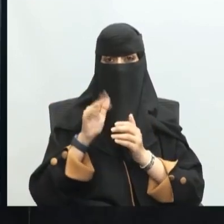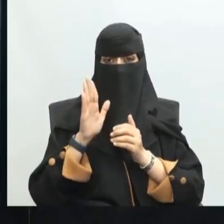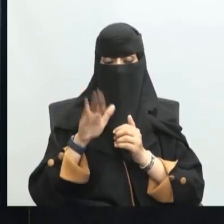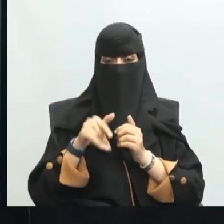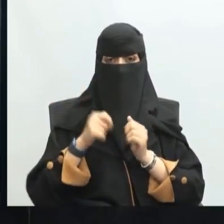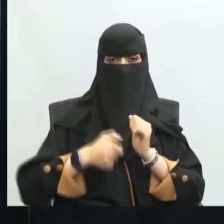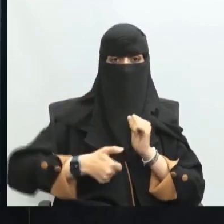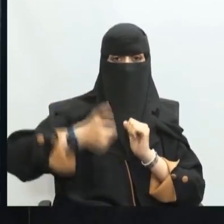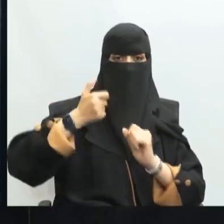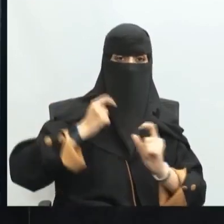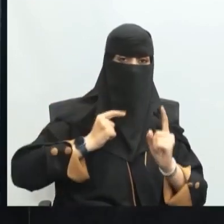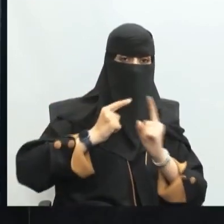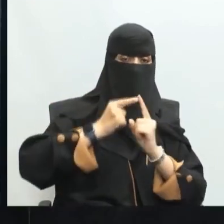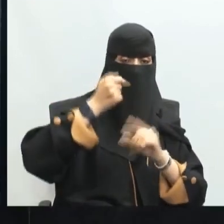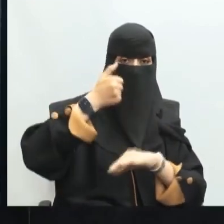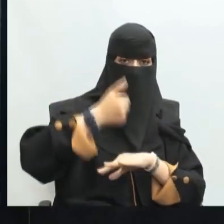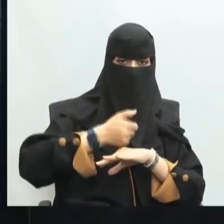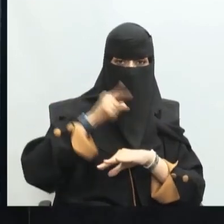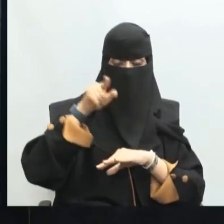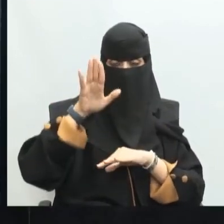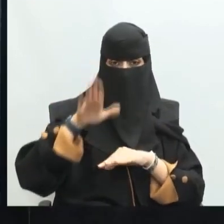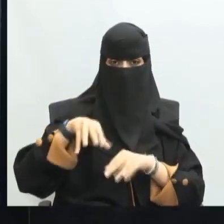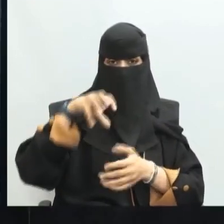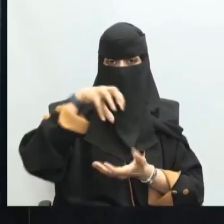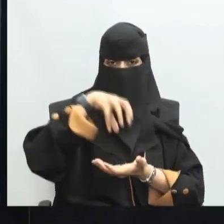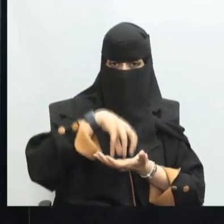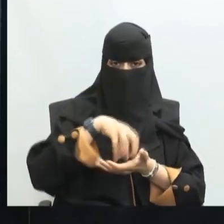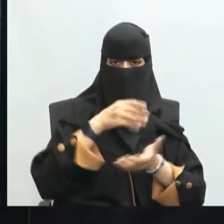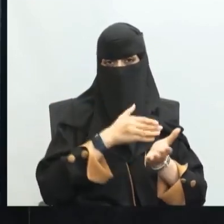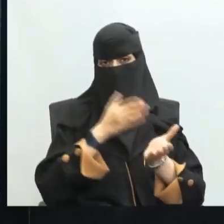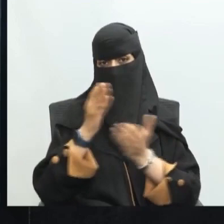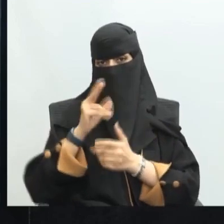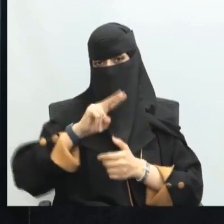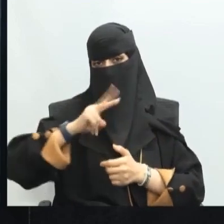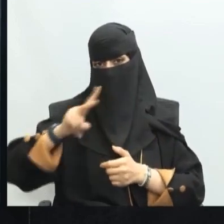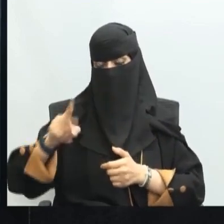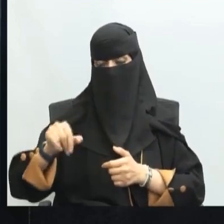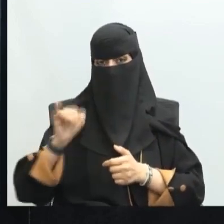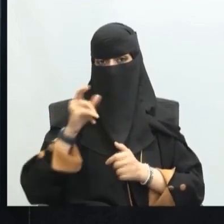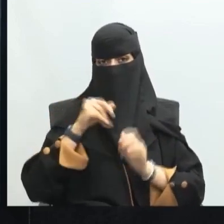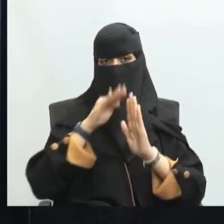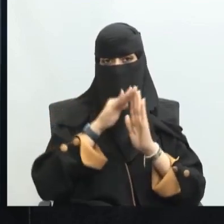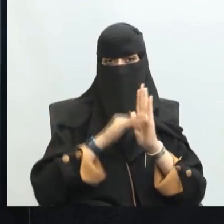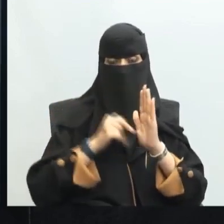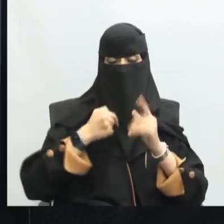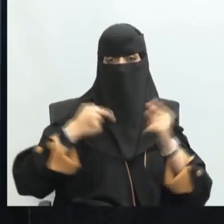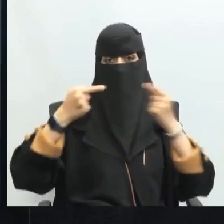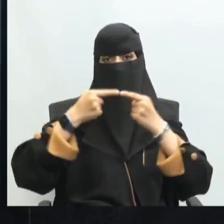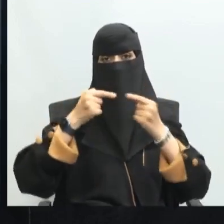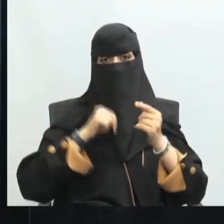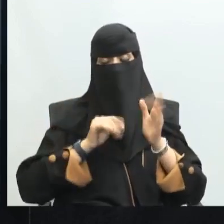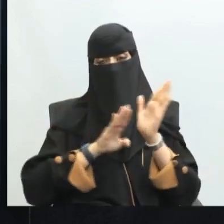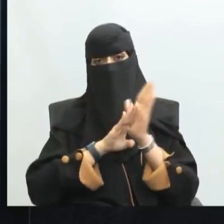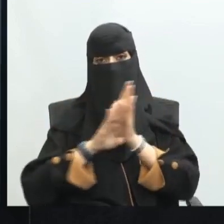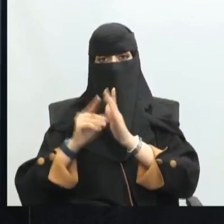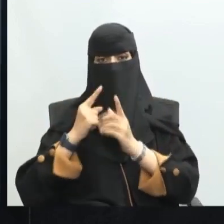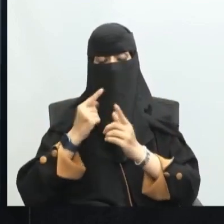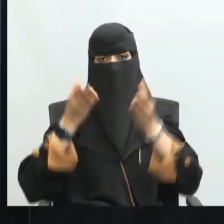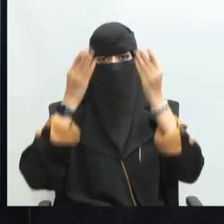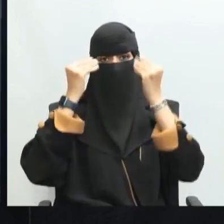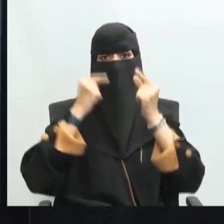تحقيق الاهداف الرئيسيه لهذا المركز وتقديم العديد من البرامج التي عززت ثقافه الحوار